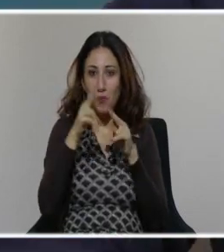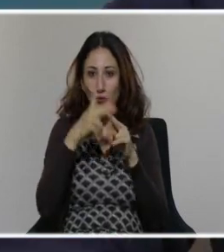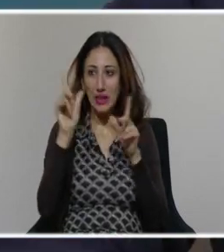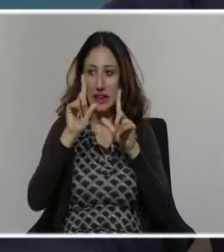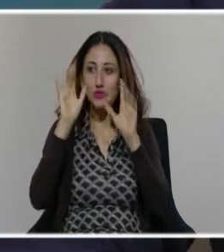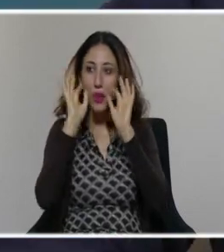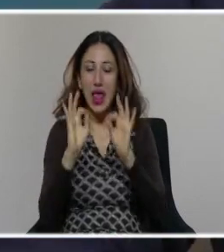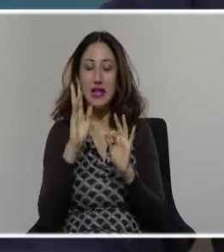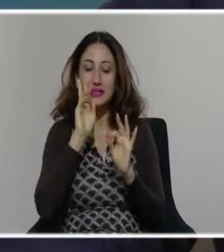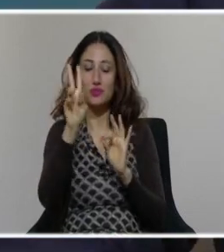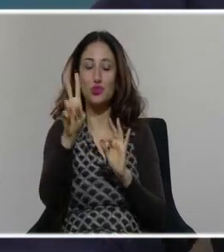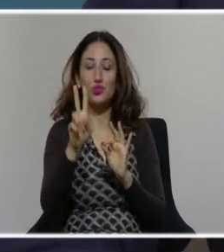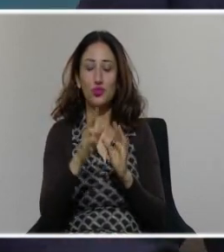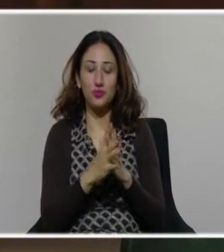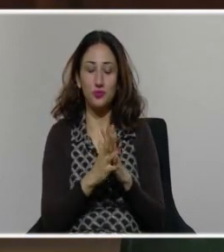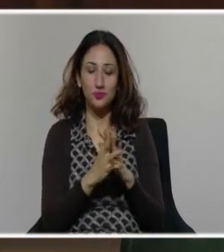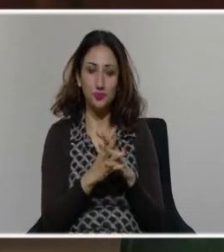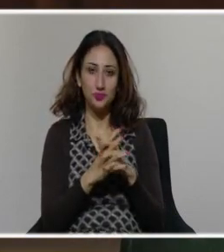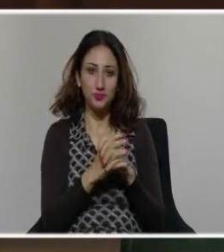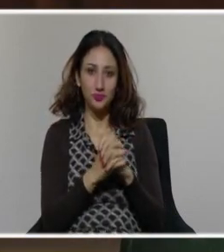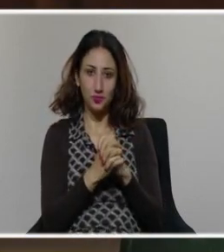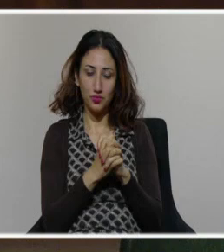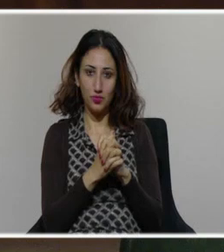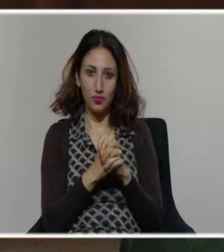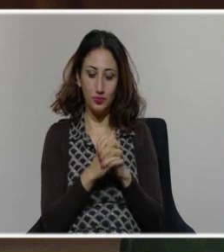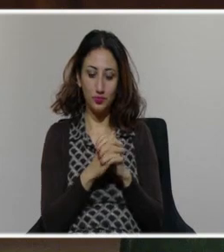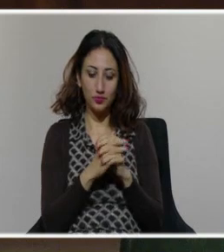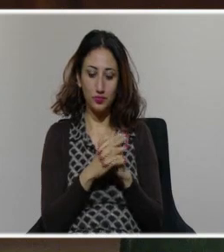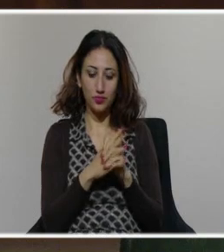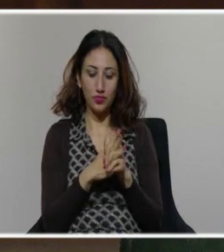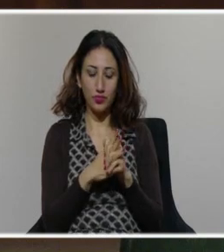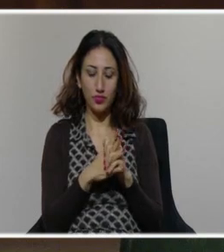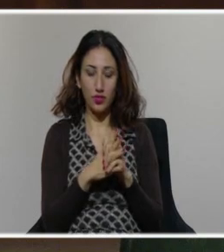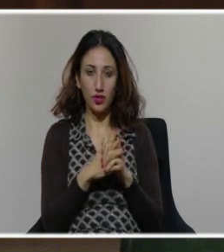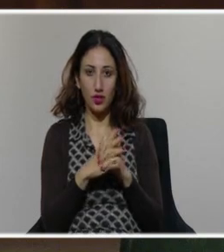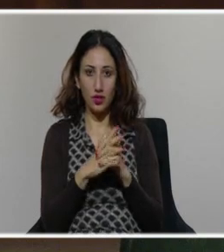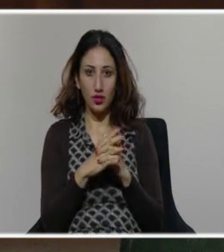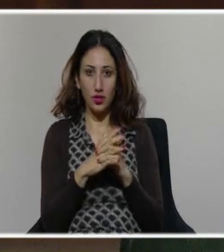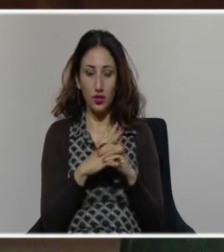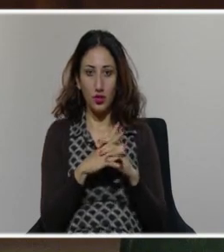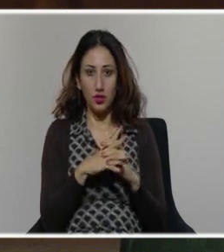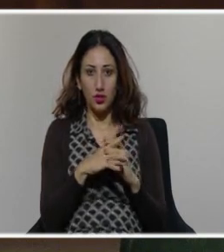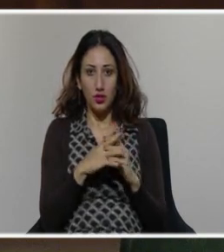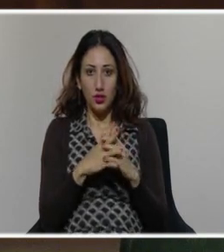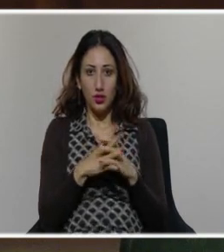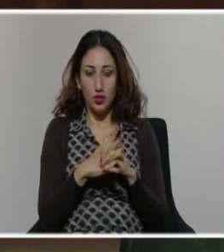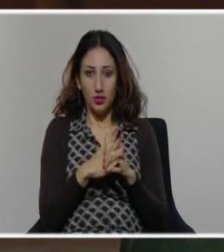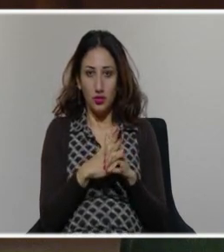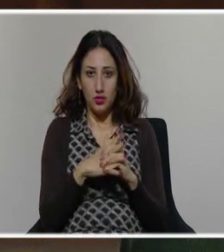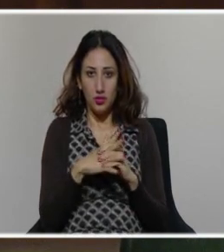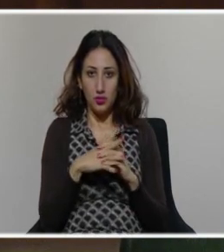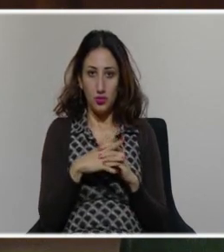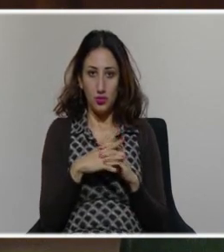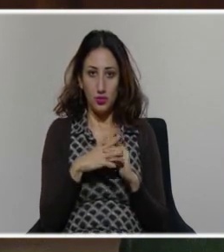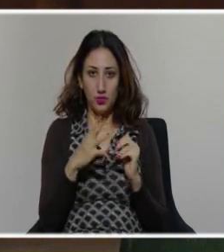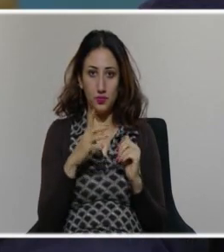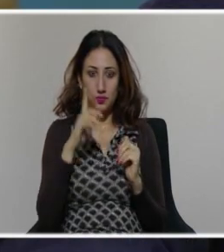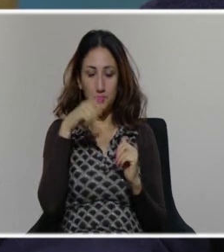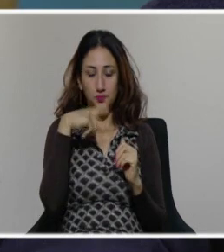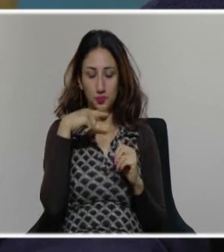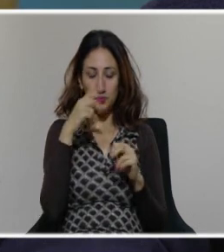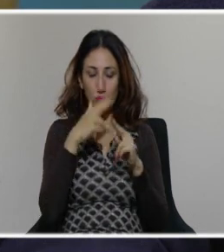في اي وقت تاني. يعني سلوى، ايه الشخصيه اللي كنت تتمني تعمليها في العمل ده بعد ما اتعرض عليك او بعد ما اتعرض نفسه بعد